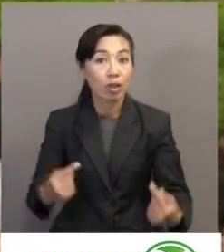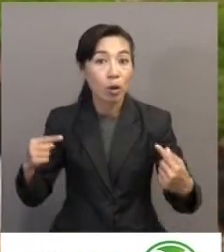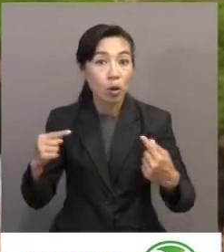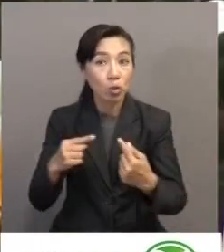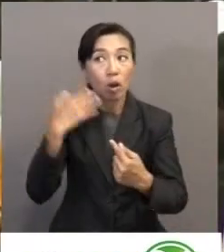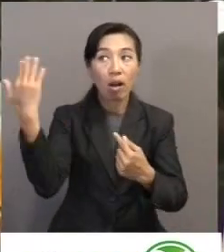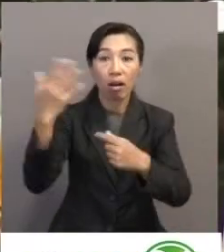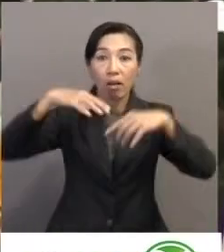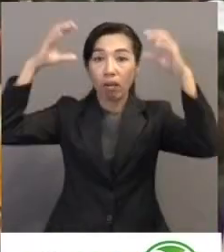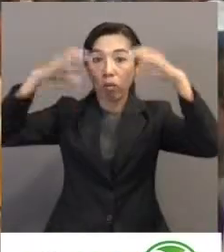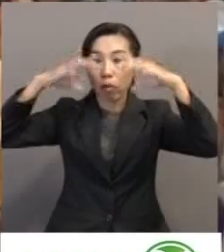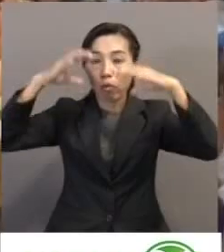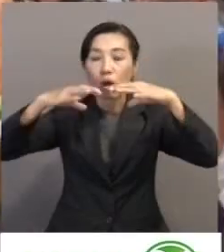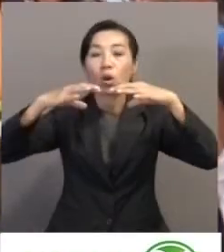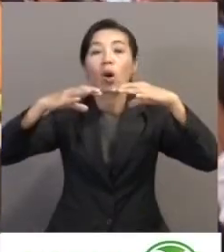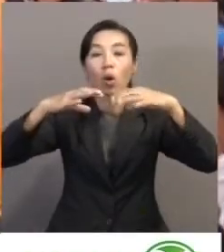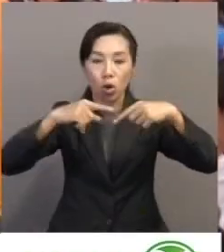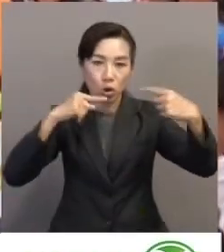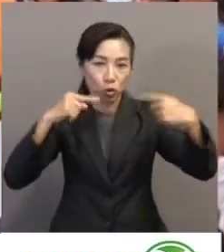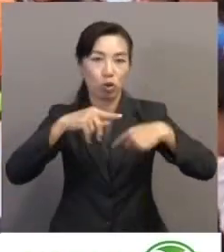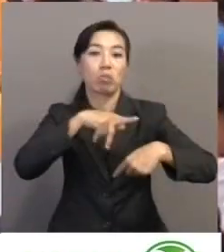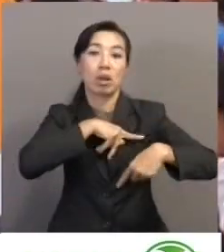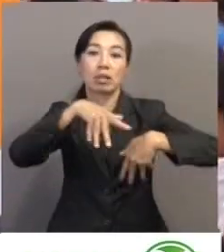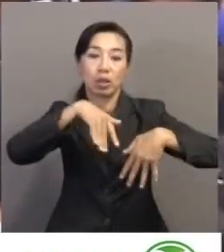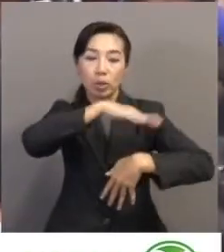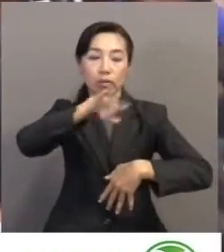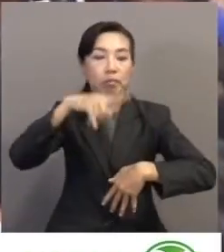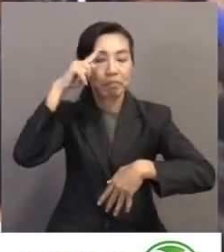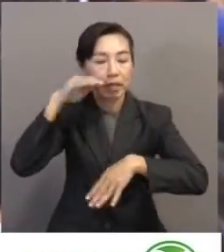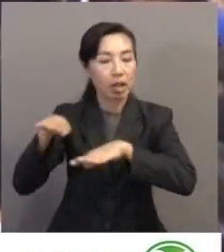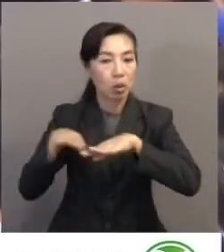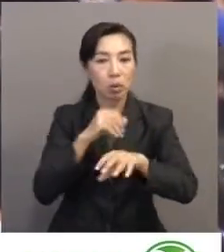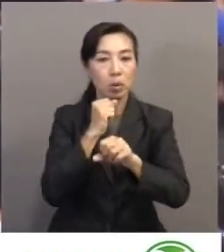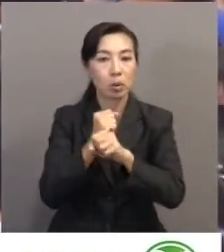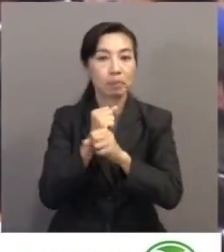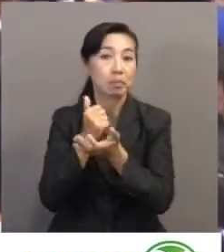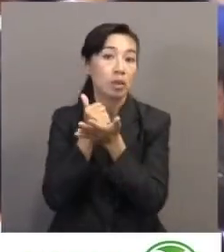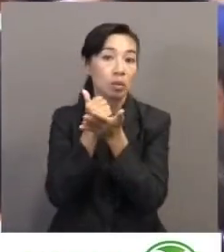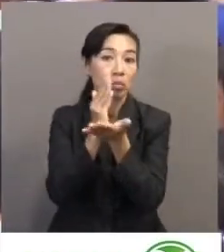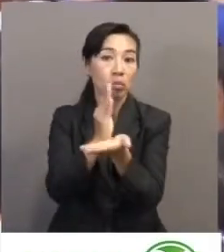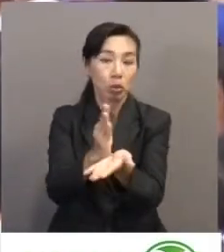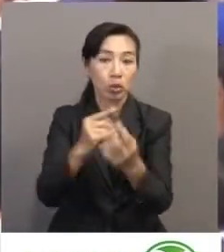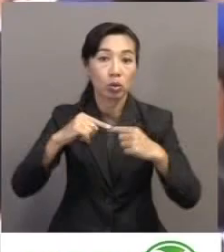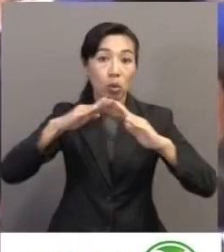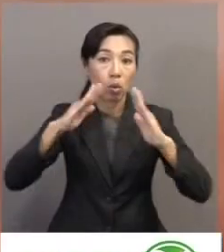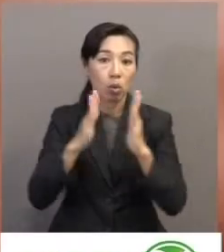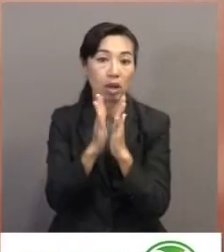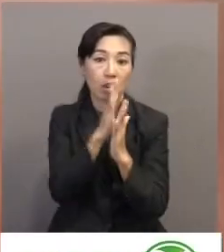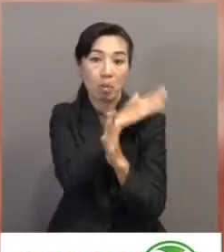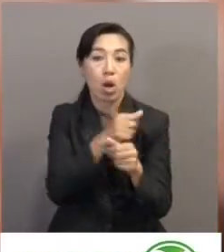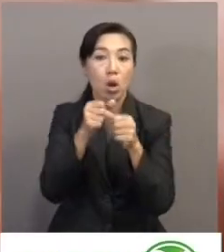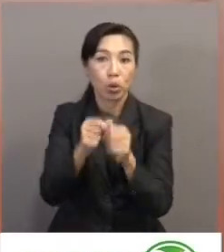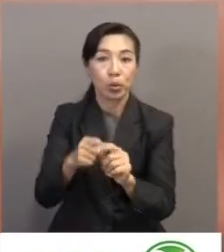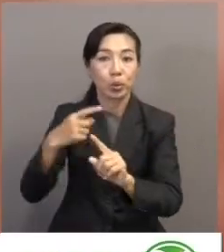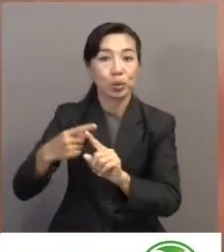เวียนมาก็ถึงเวลาที่ศรัทธาพุทธศาสนิกชนจะร่วมบุญเข้าพรรษาอีกครั้งแต่ถ้าจะพูดถึงงานเข้าพรรษา